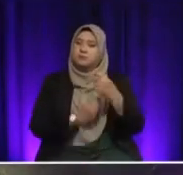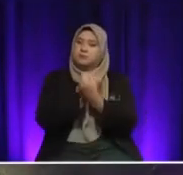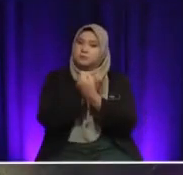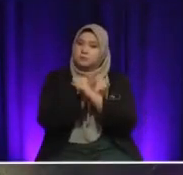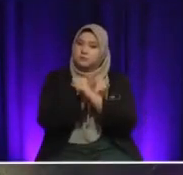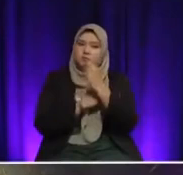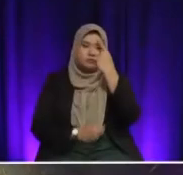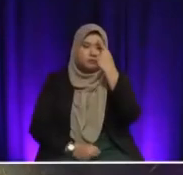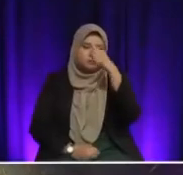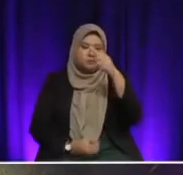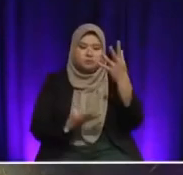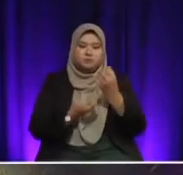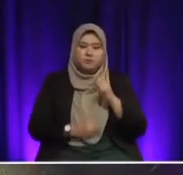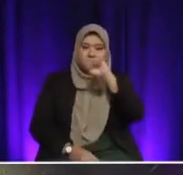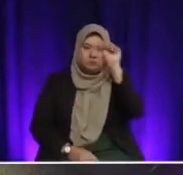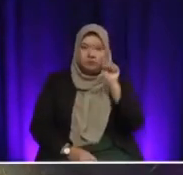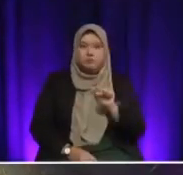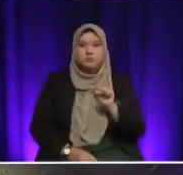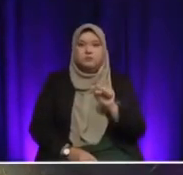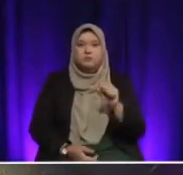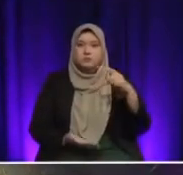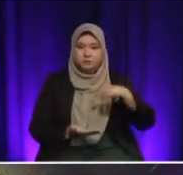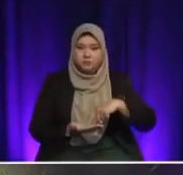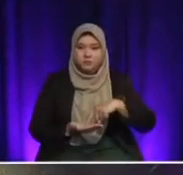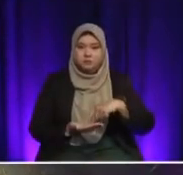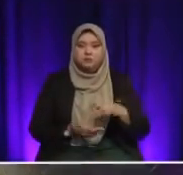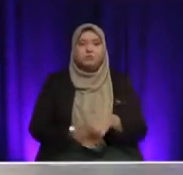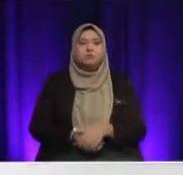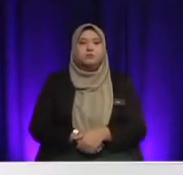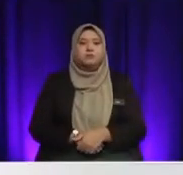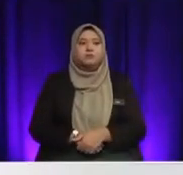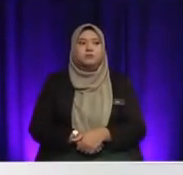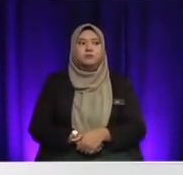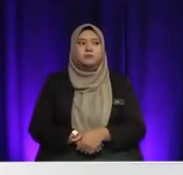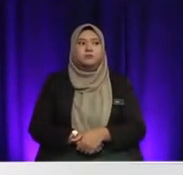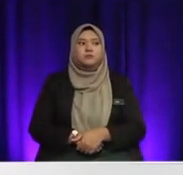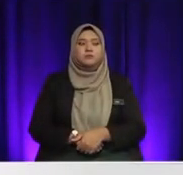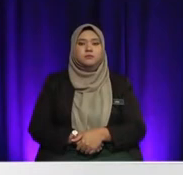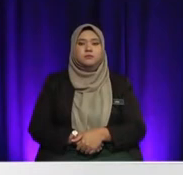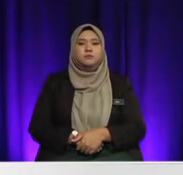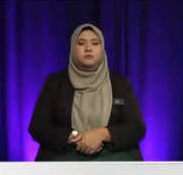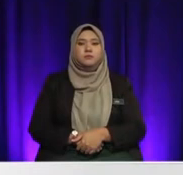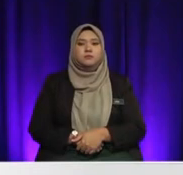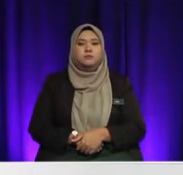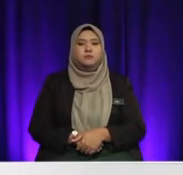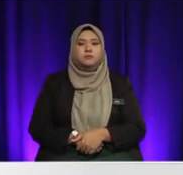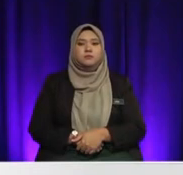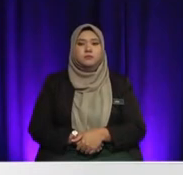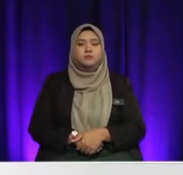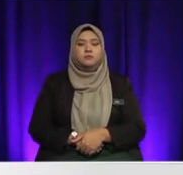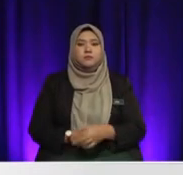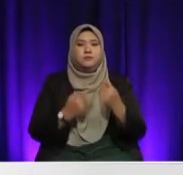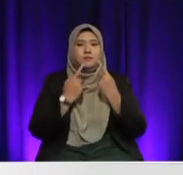Okey. Boleh saya tahu jawapan dia ialah langkah satu apa dia? Langkah satu. Langkah satu jawapan dia E.